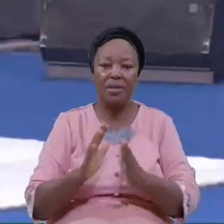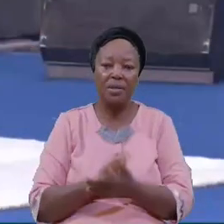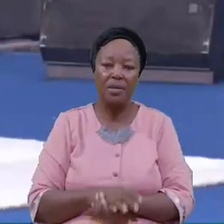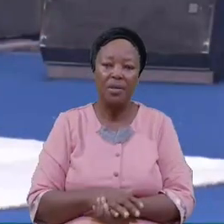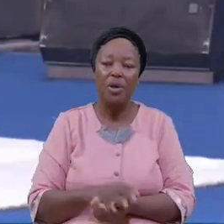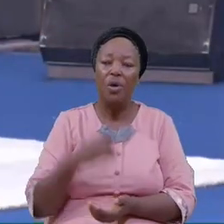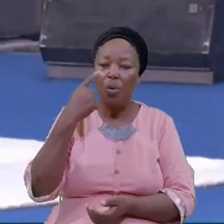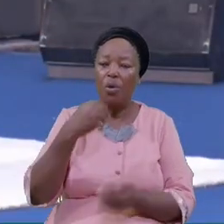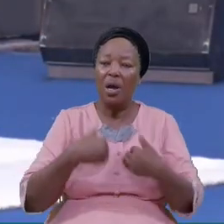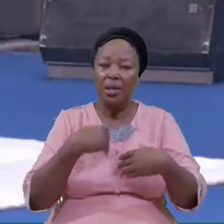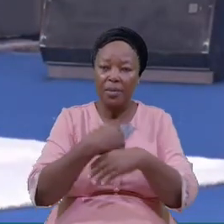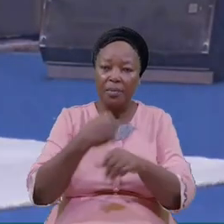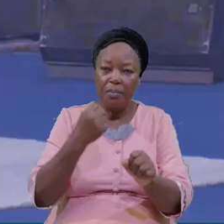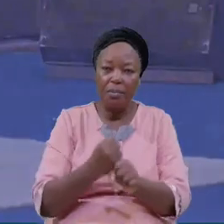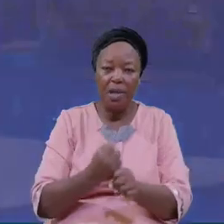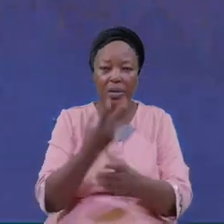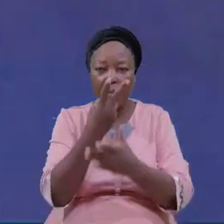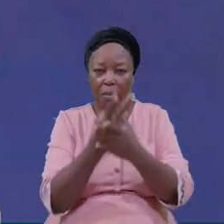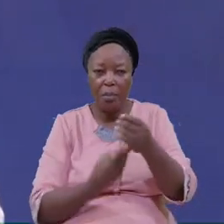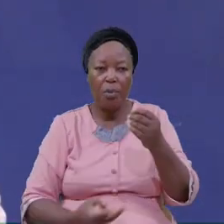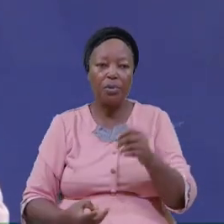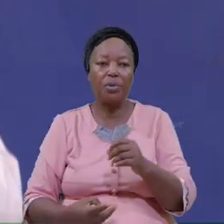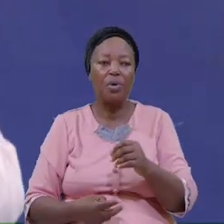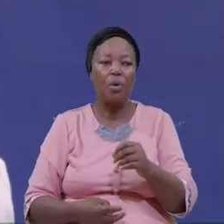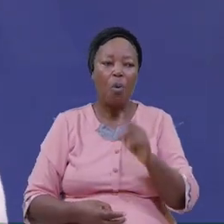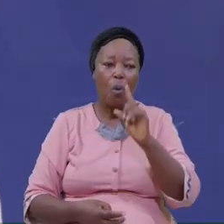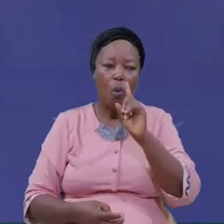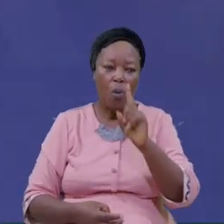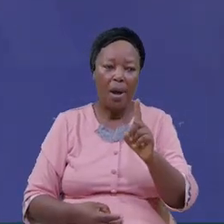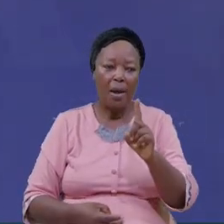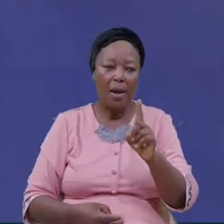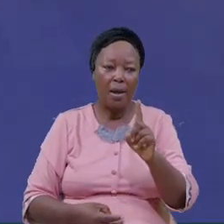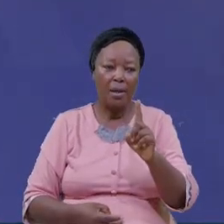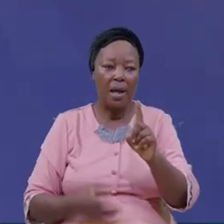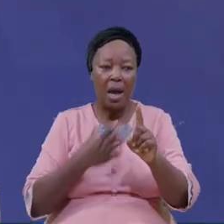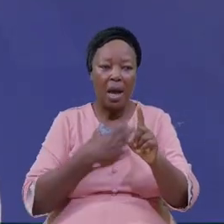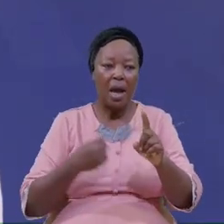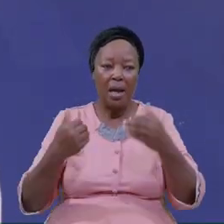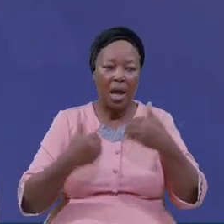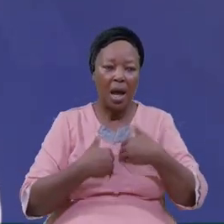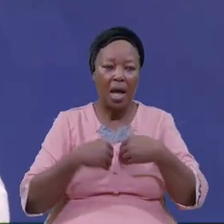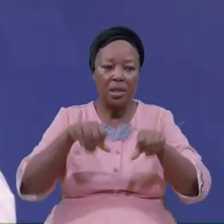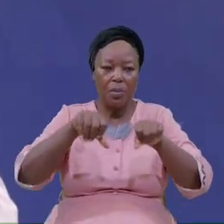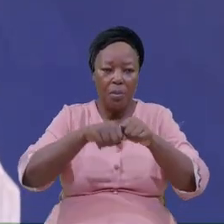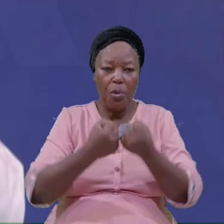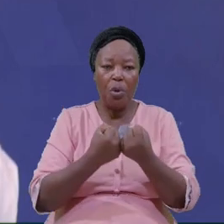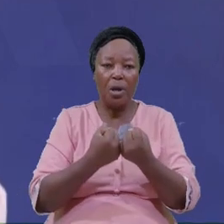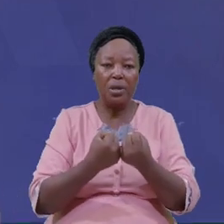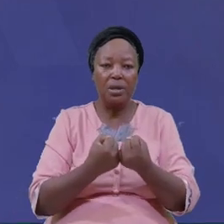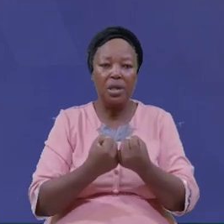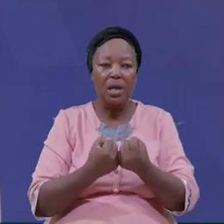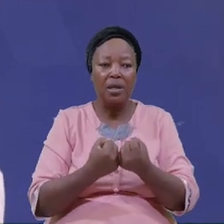made both one. Lui qui des deux n'en a fait qu'un. And he has broken down